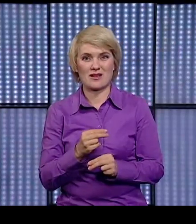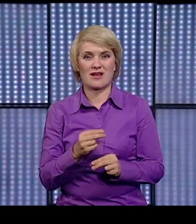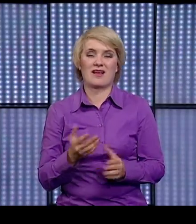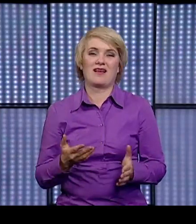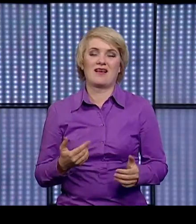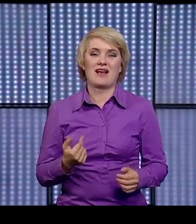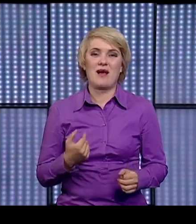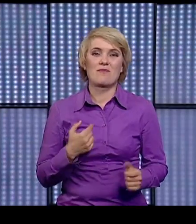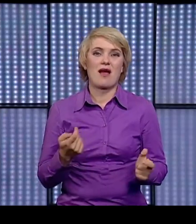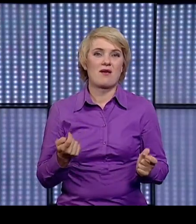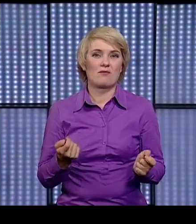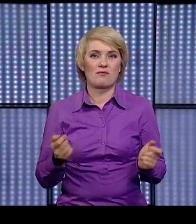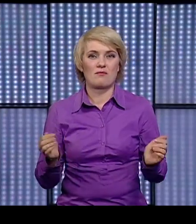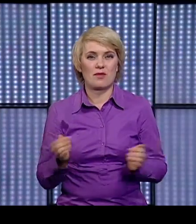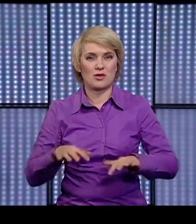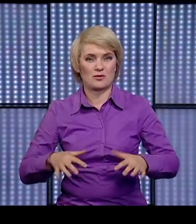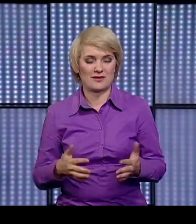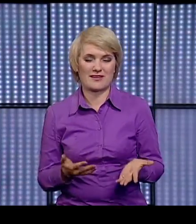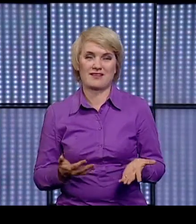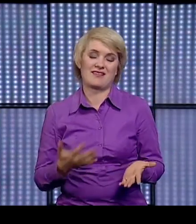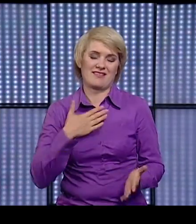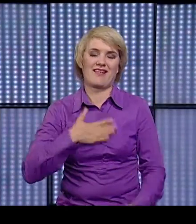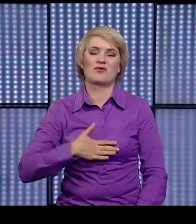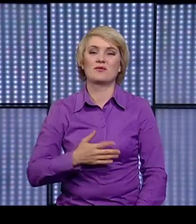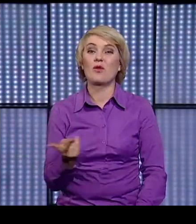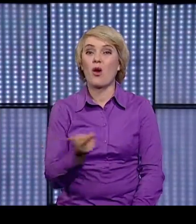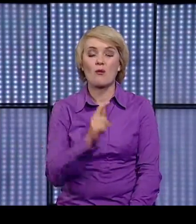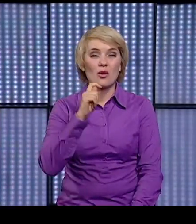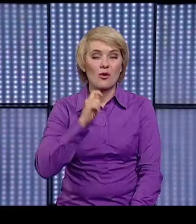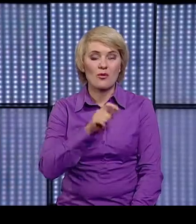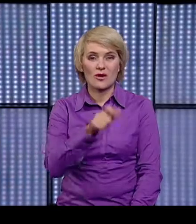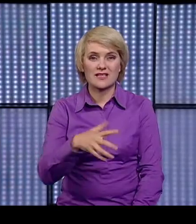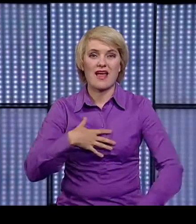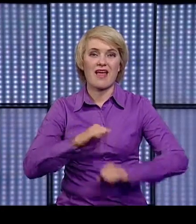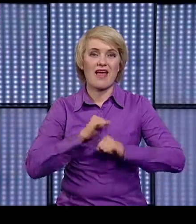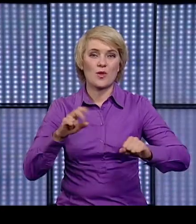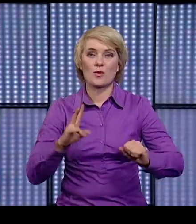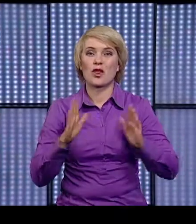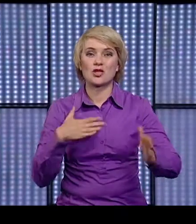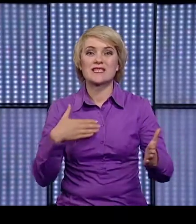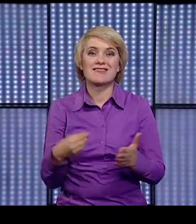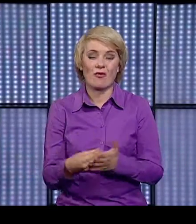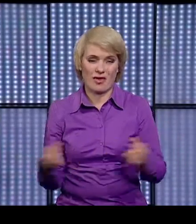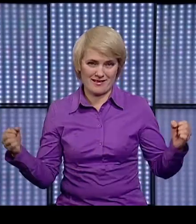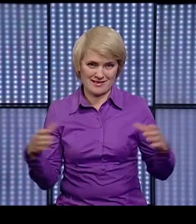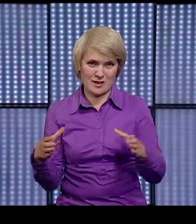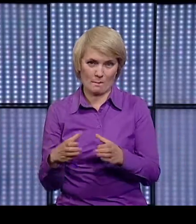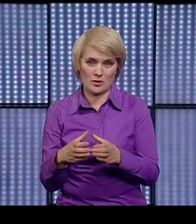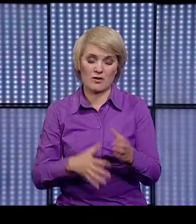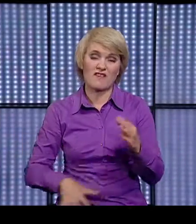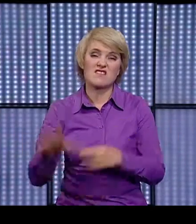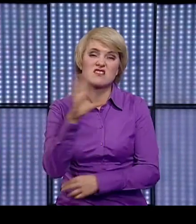зрубило. Ну, а так, доволен. Обидва українці є героями не лише своєї збірної, а й всієї